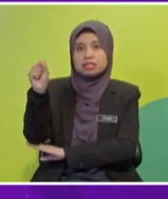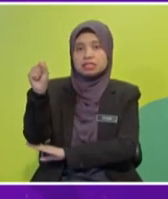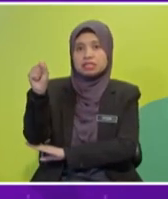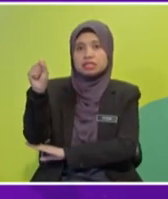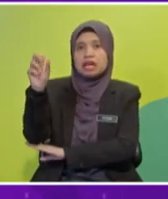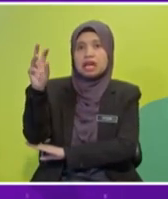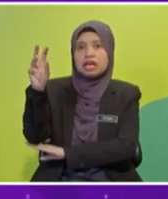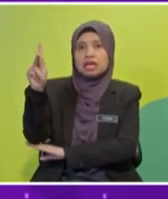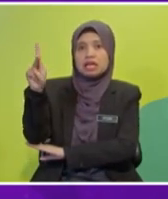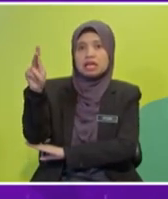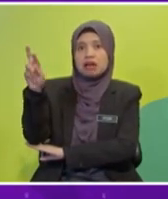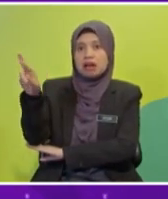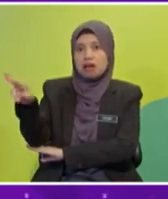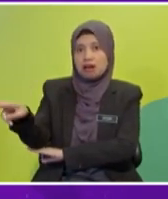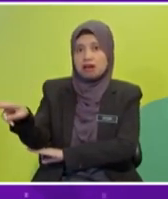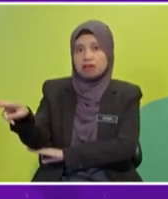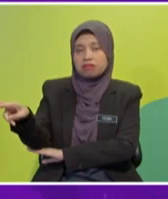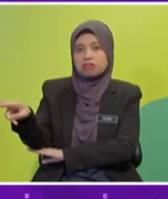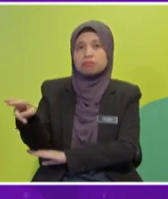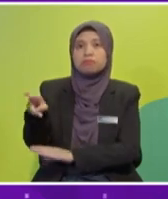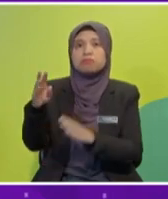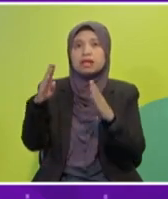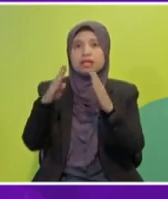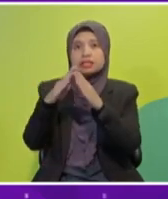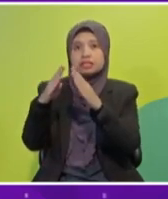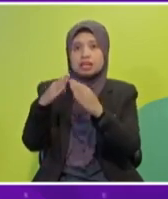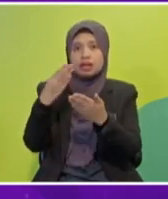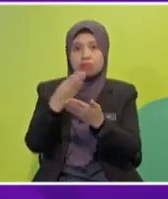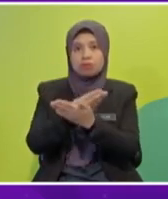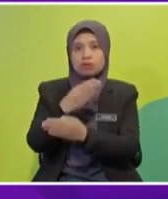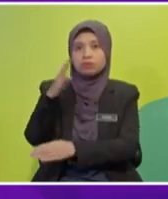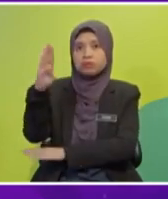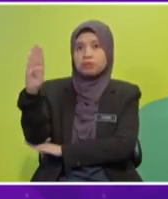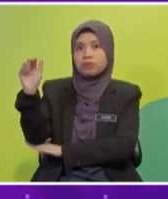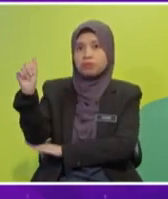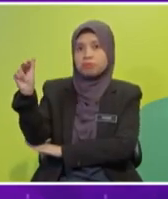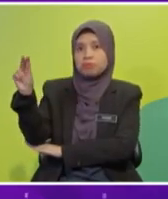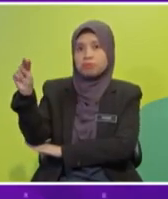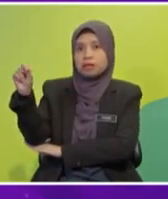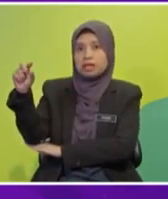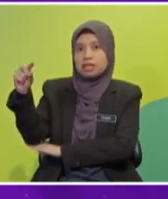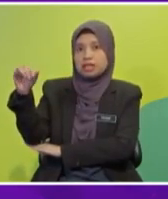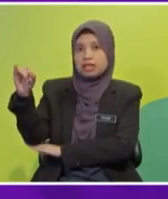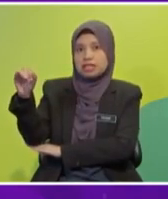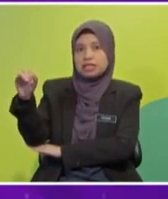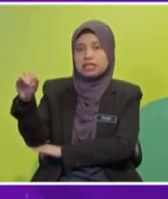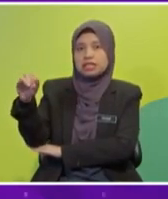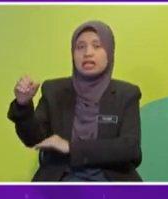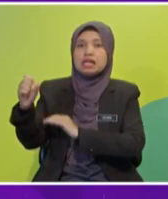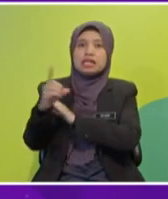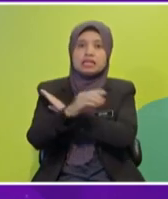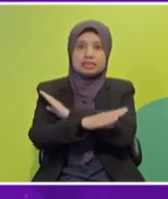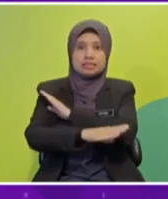Agama Integrasi Bandar Baru Bangi, Selangor. Alhamdulillah. Assalamualaikum